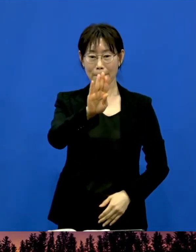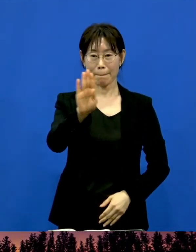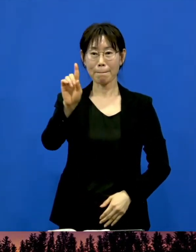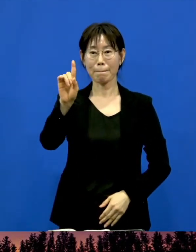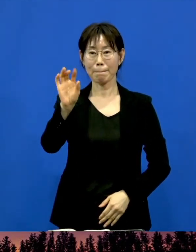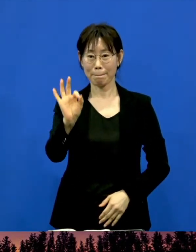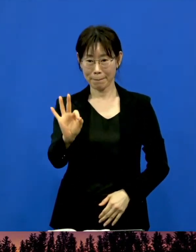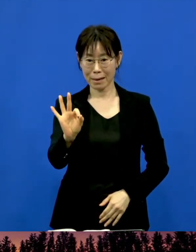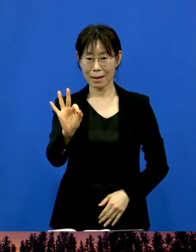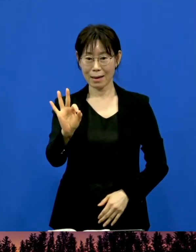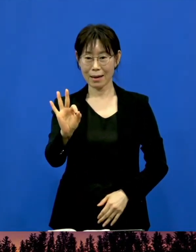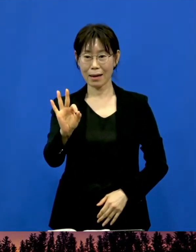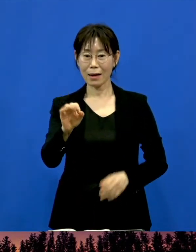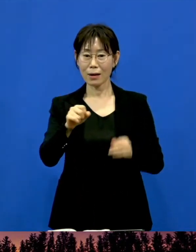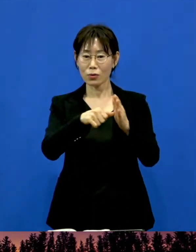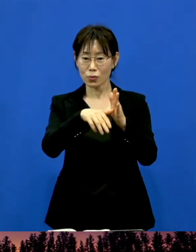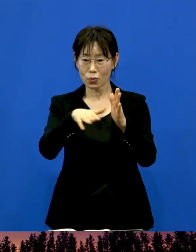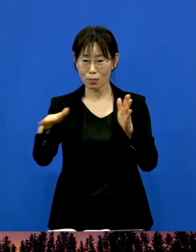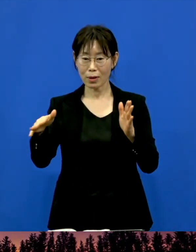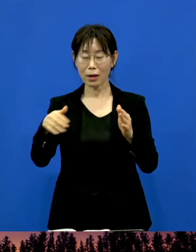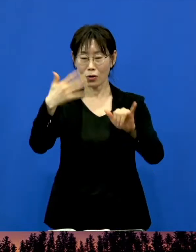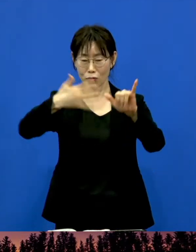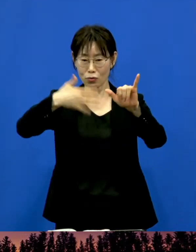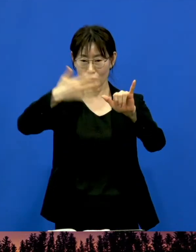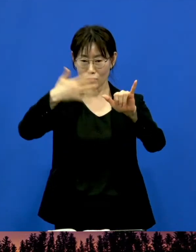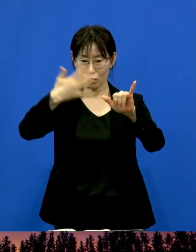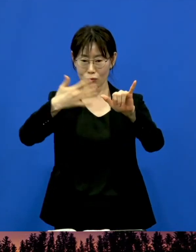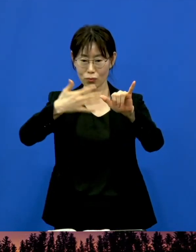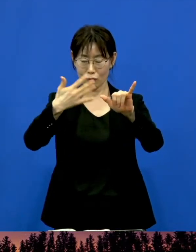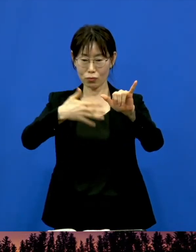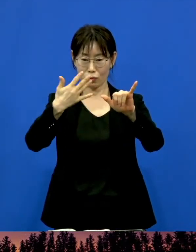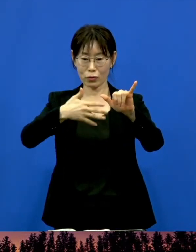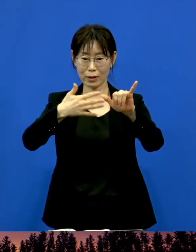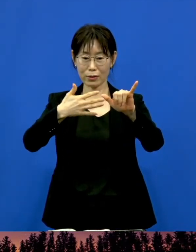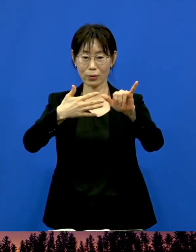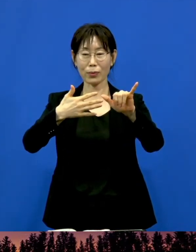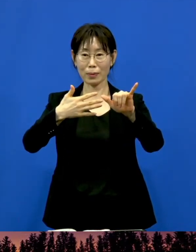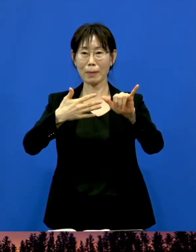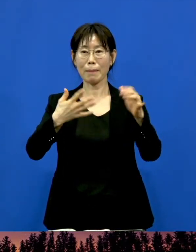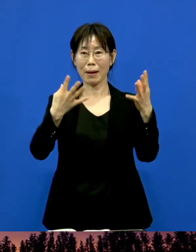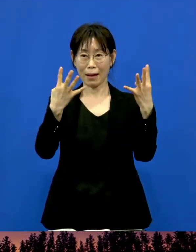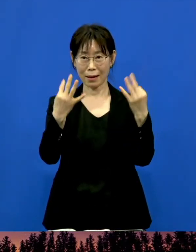근데 이런 맛집을 계속 찾아보세요. 어느 정도까지 즐거움이 와요.